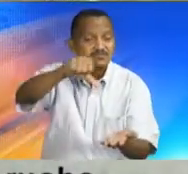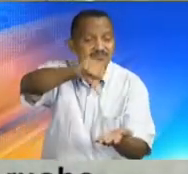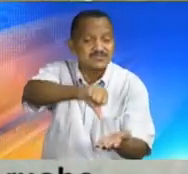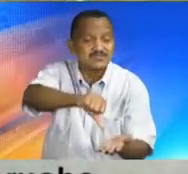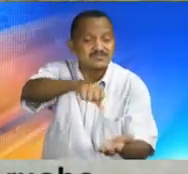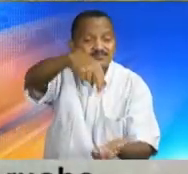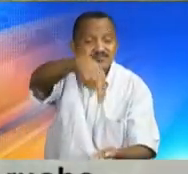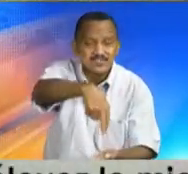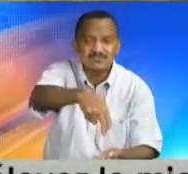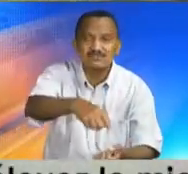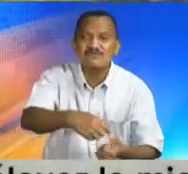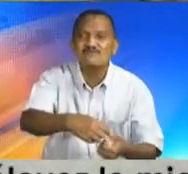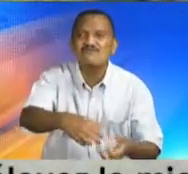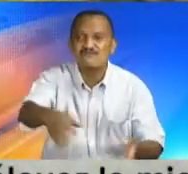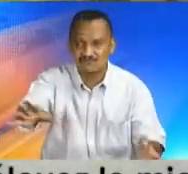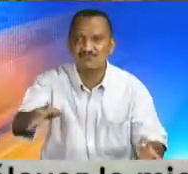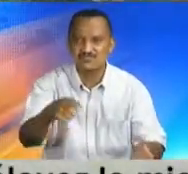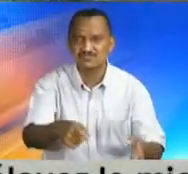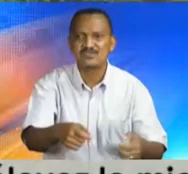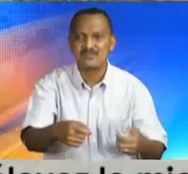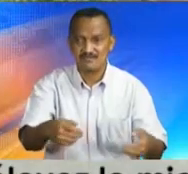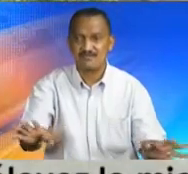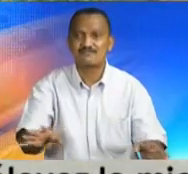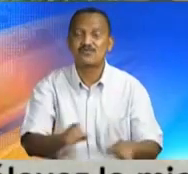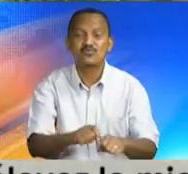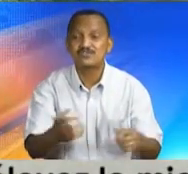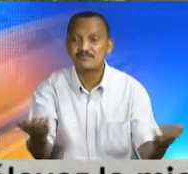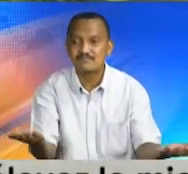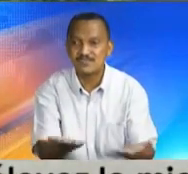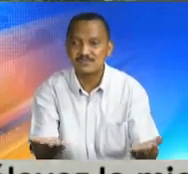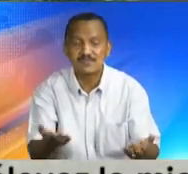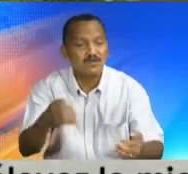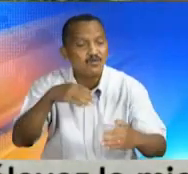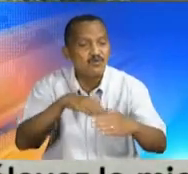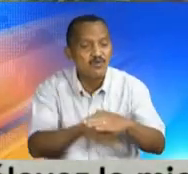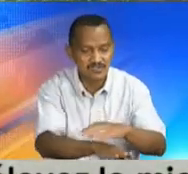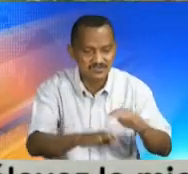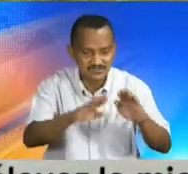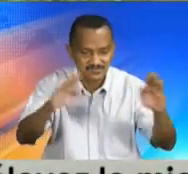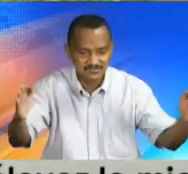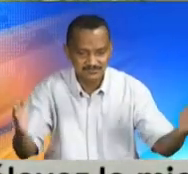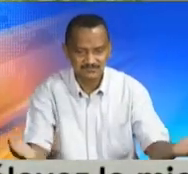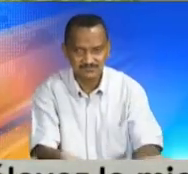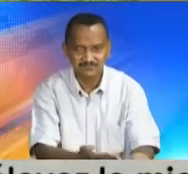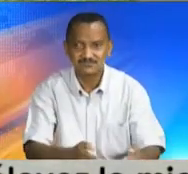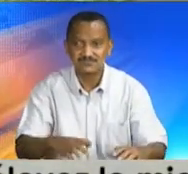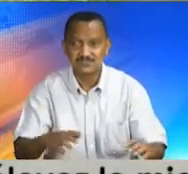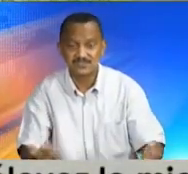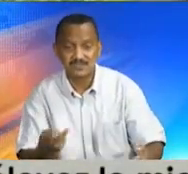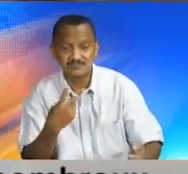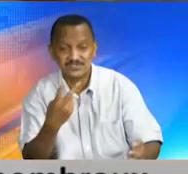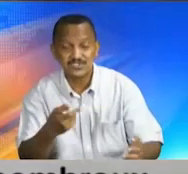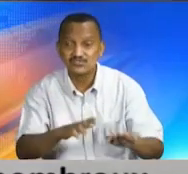amin'le fivoasy fidiran'ny tantely. Izay zany anao vao manao ny fikarakarana ao anaty vata tantely na ianao amin'ny kontrôla tsotra na